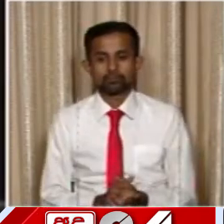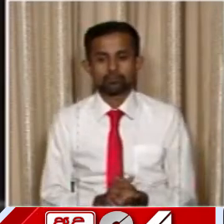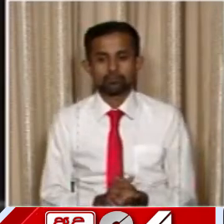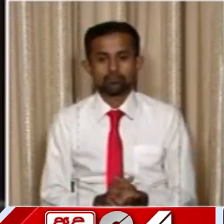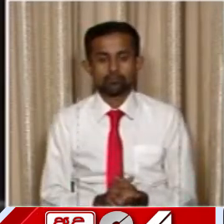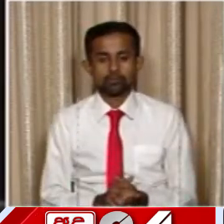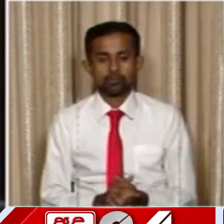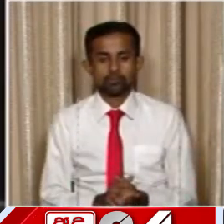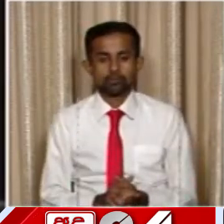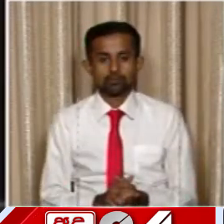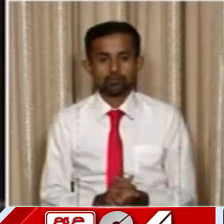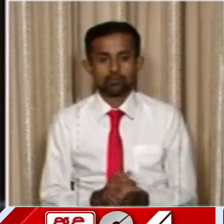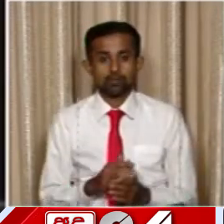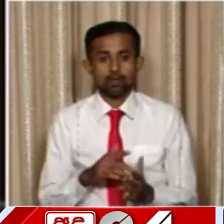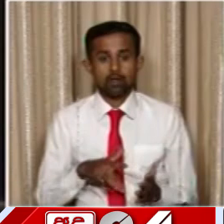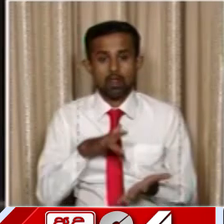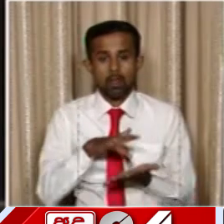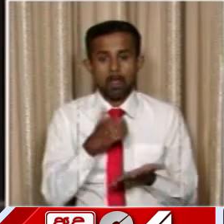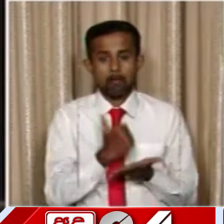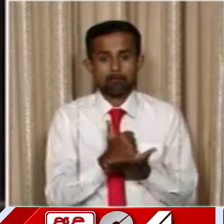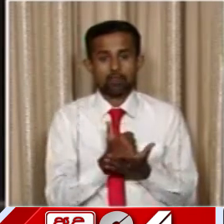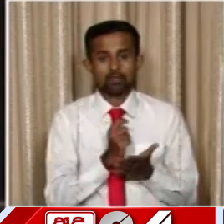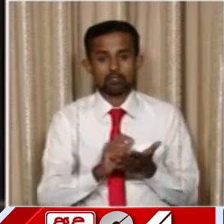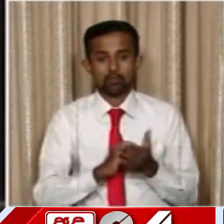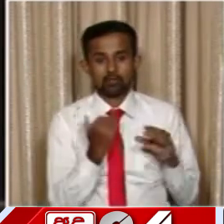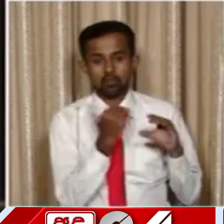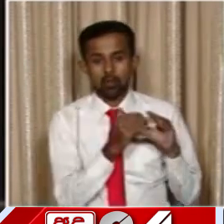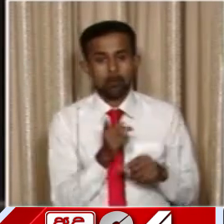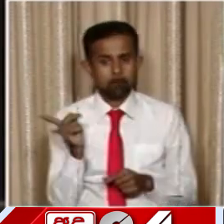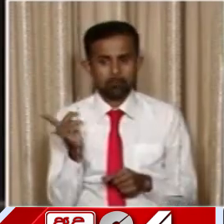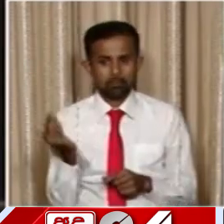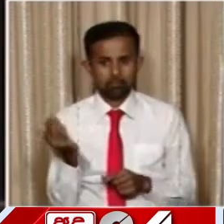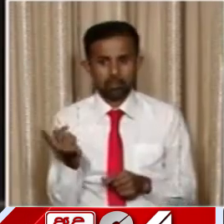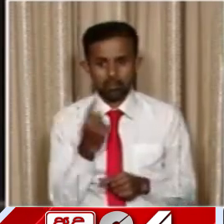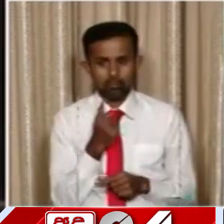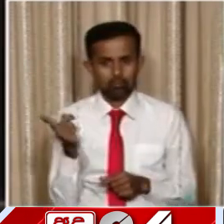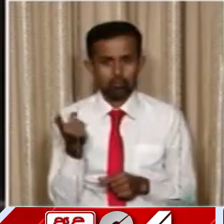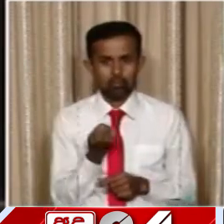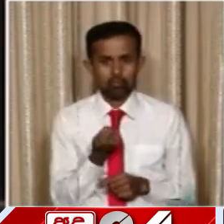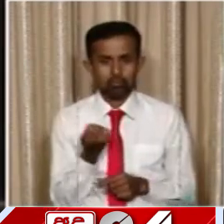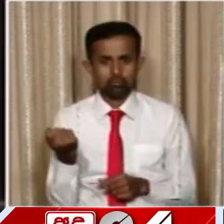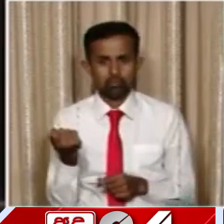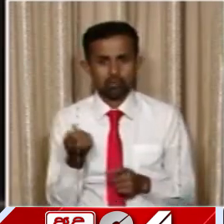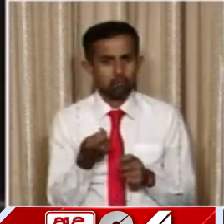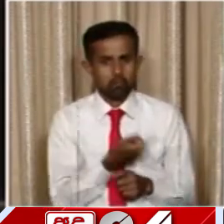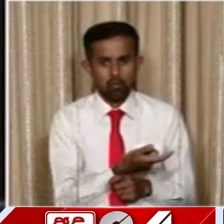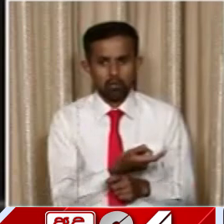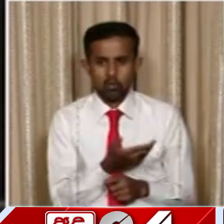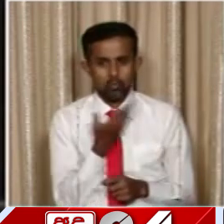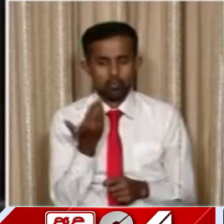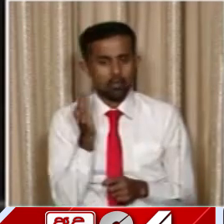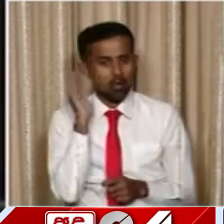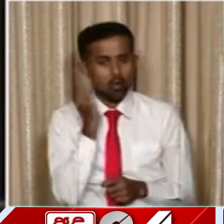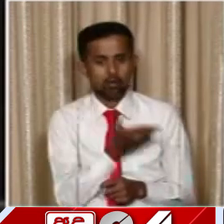ඊළඟට ගරු සභාපතිතුමනි සෙන්ට්‍රල් බැංක එකට ලියුමක් ගහනවා. මෙහෙම ඉල්ලලා තියෙනවා මෙයා ගෙනාපු මුදල් ටික මෙයාටම ගෙවීමක් කරන්න ඕනේ මේක පුළුවන්ද කියලා